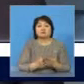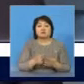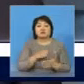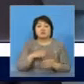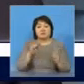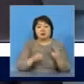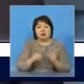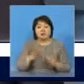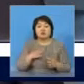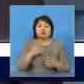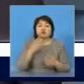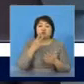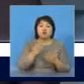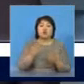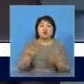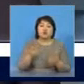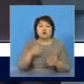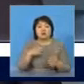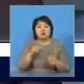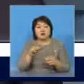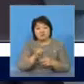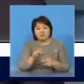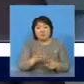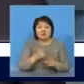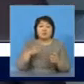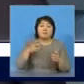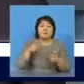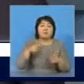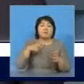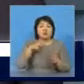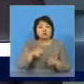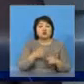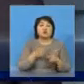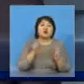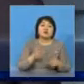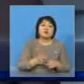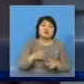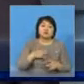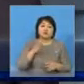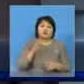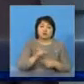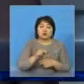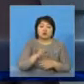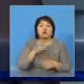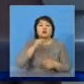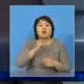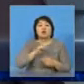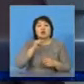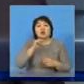аппарат, способ его настройки, монтажа, подключения. Будет лекция